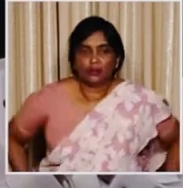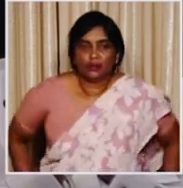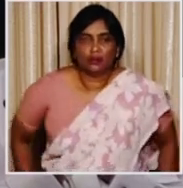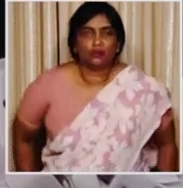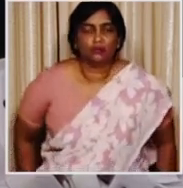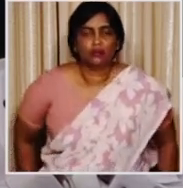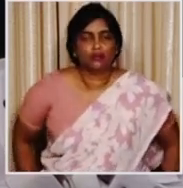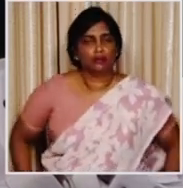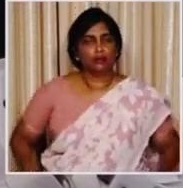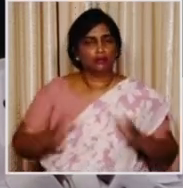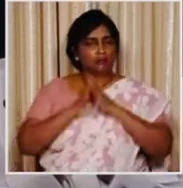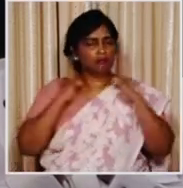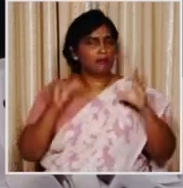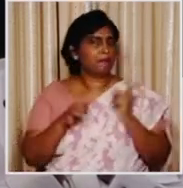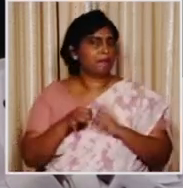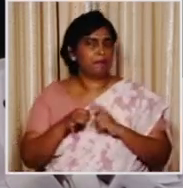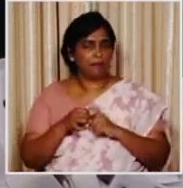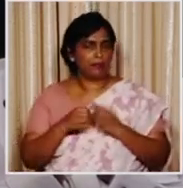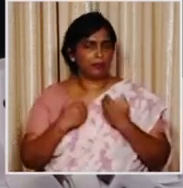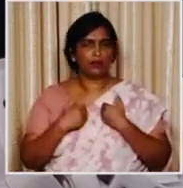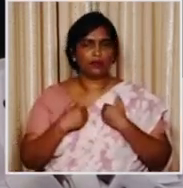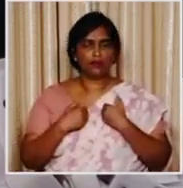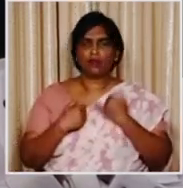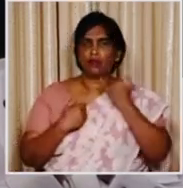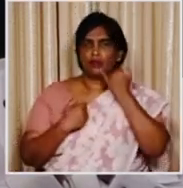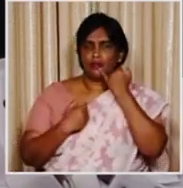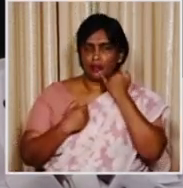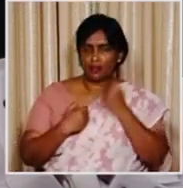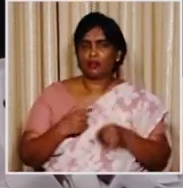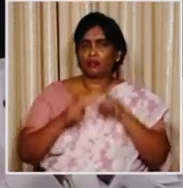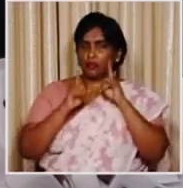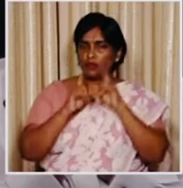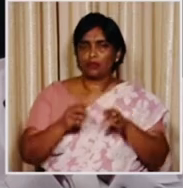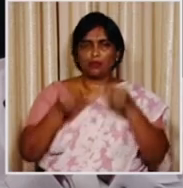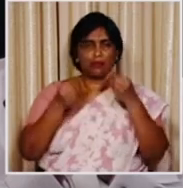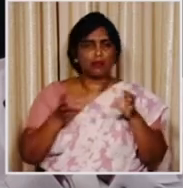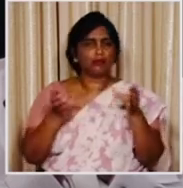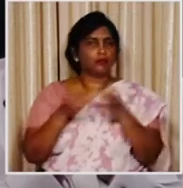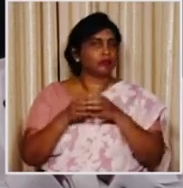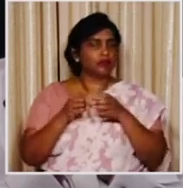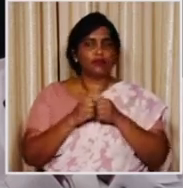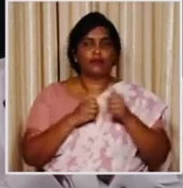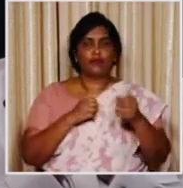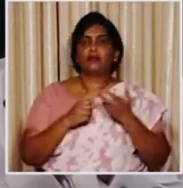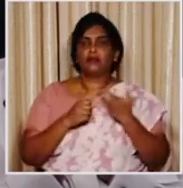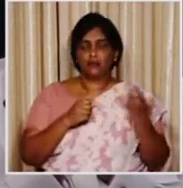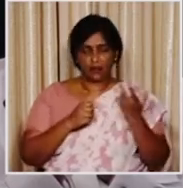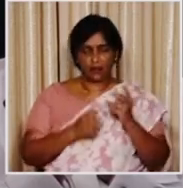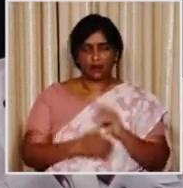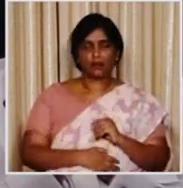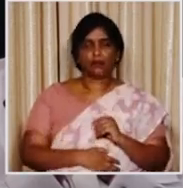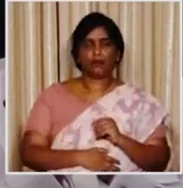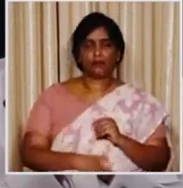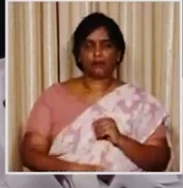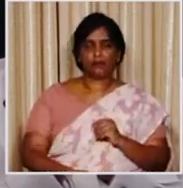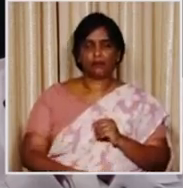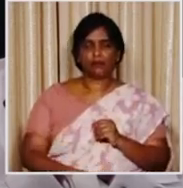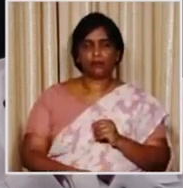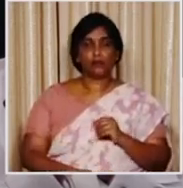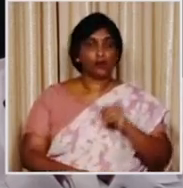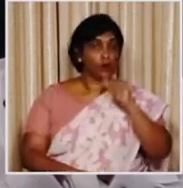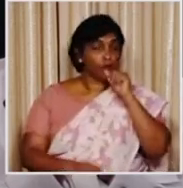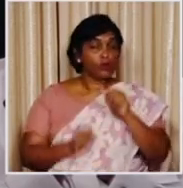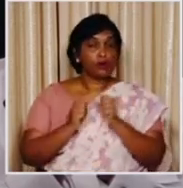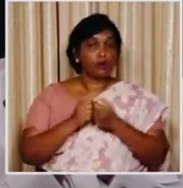ලොකුම ප්‍රශ්නයක් මොකද මේක ලේසියෙන් මේ වගේ පොඩි කණ්ඩායමකට කරන්න බැරි දෙයක් තවත් විනාඩි දෙකක් කාලය මේක